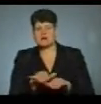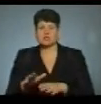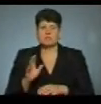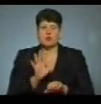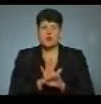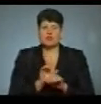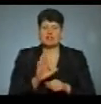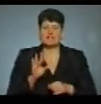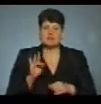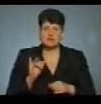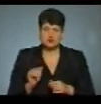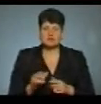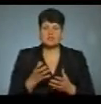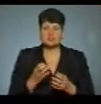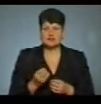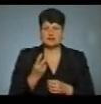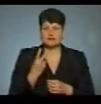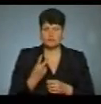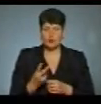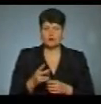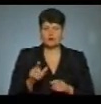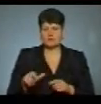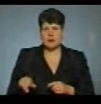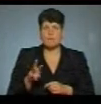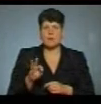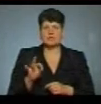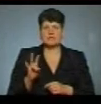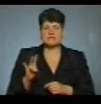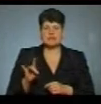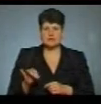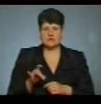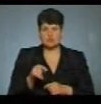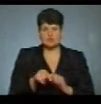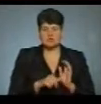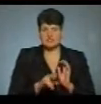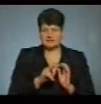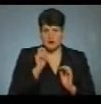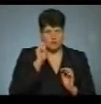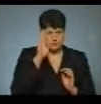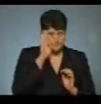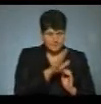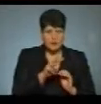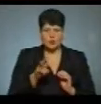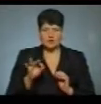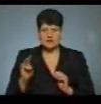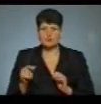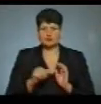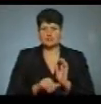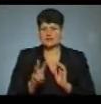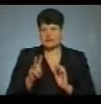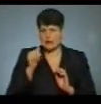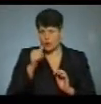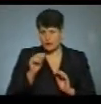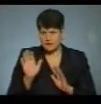з'явилася інформація про ще двох мешканців Монастириського району. Це житель села Швайків, йому 62 роки, та житель Монастириська, йому 63